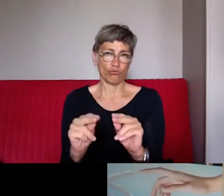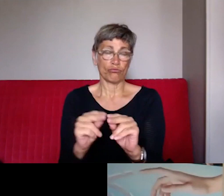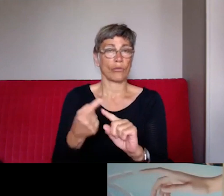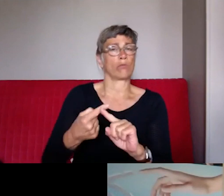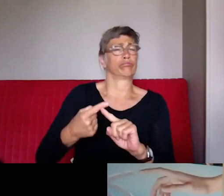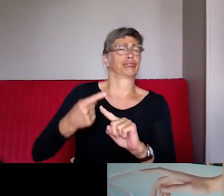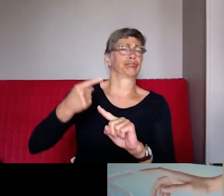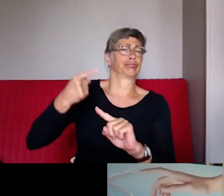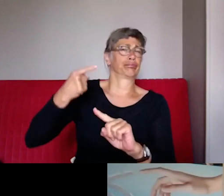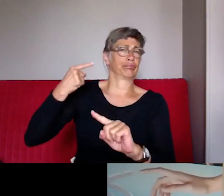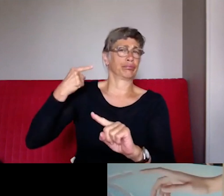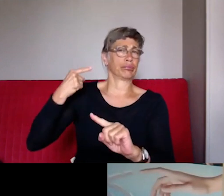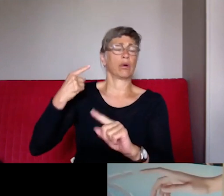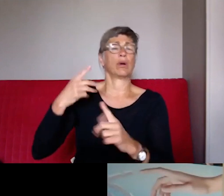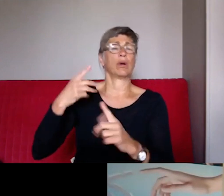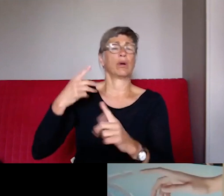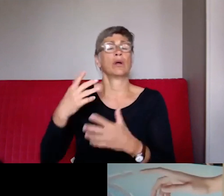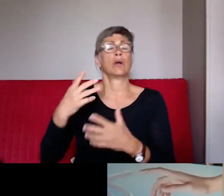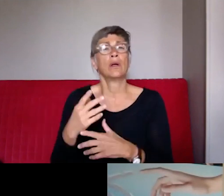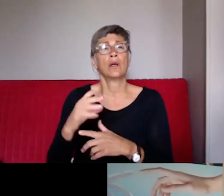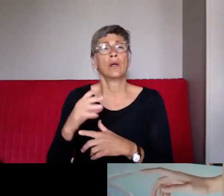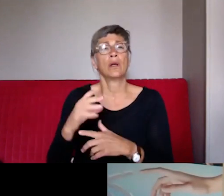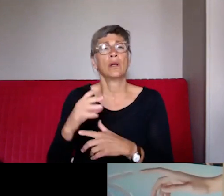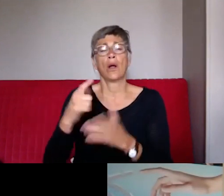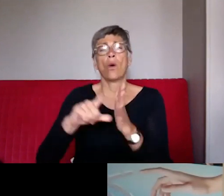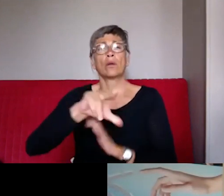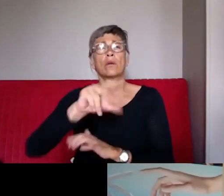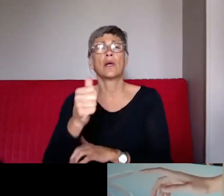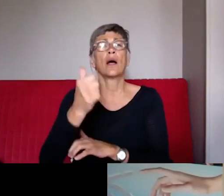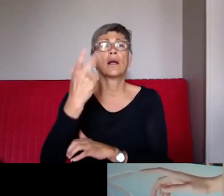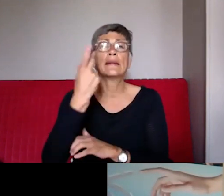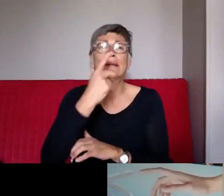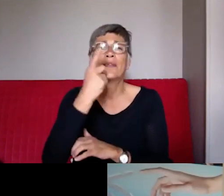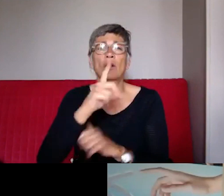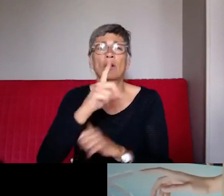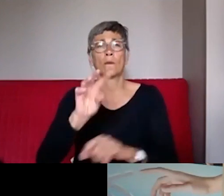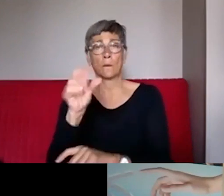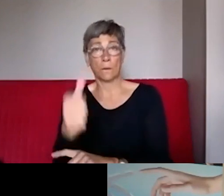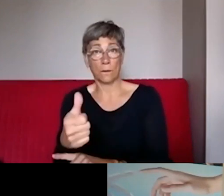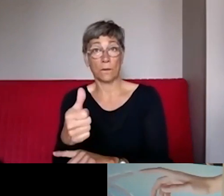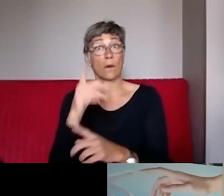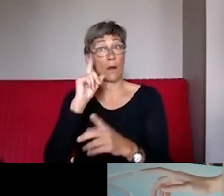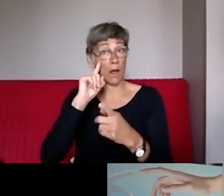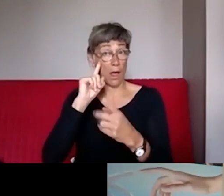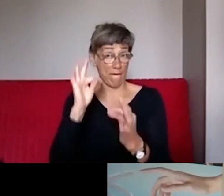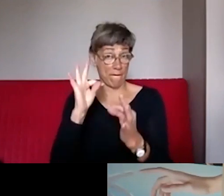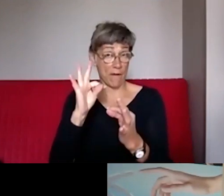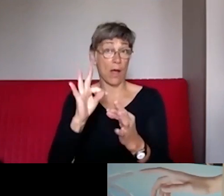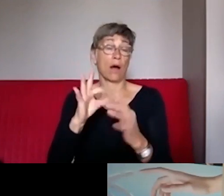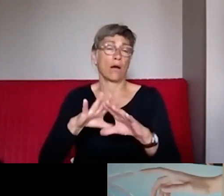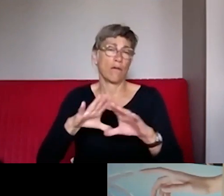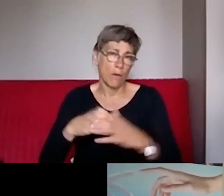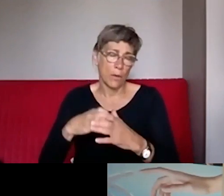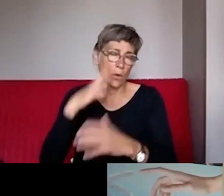arrière sur la loi du 31 décembre 1991, hein, relative justement à l'orientation, à la formation professionnelle